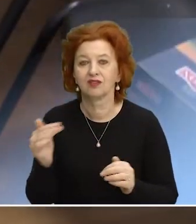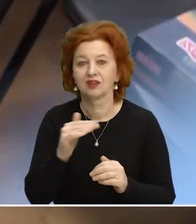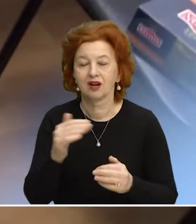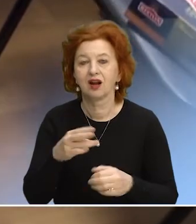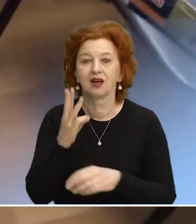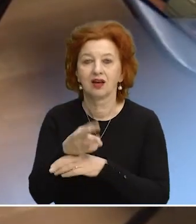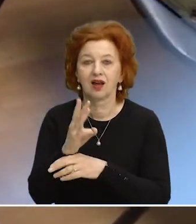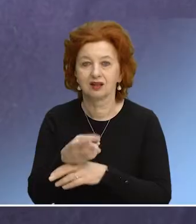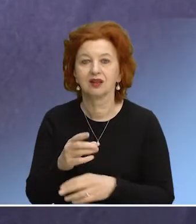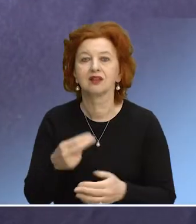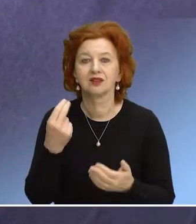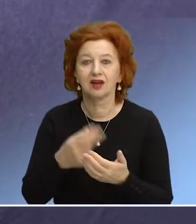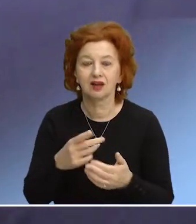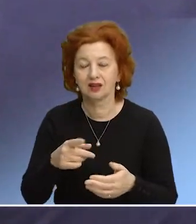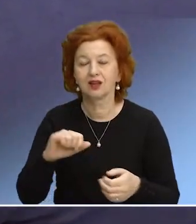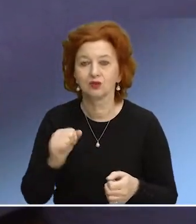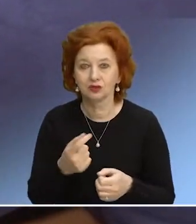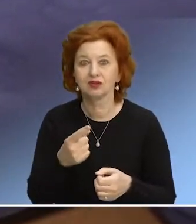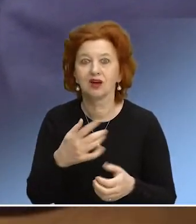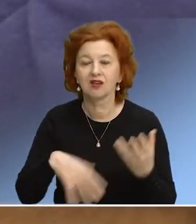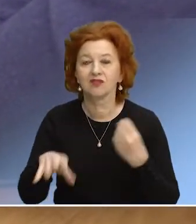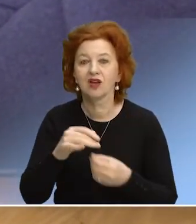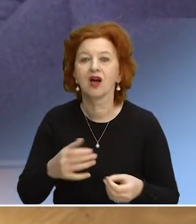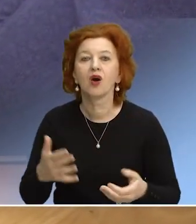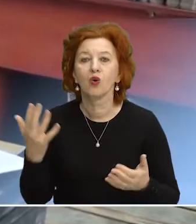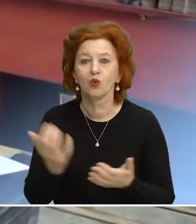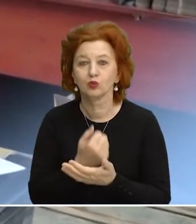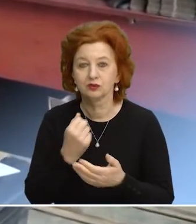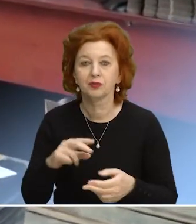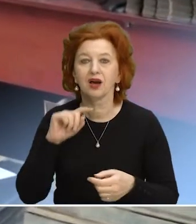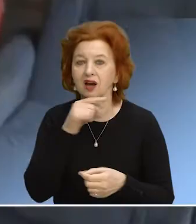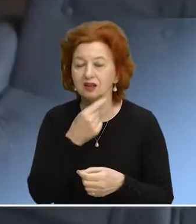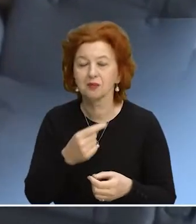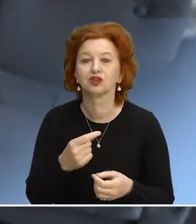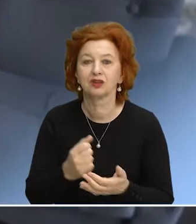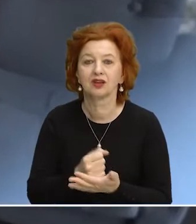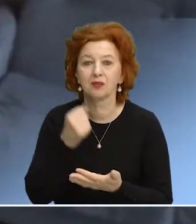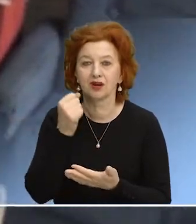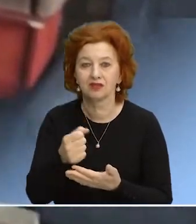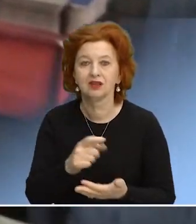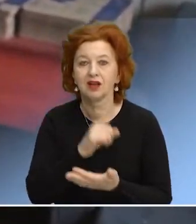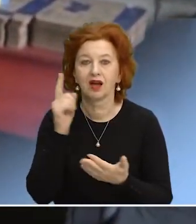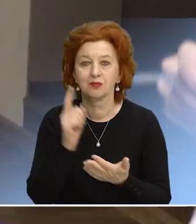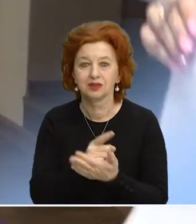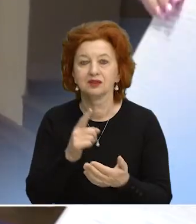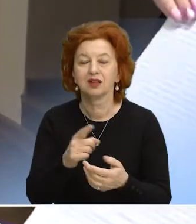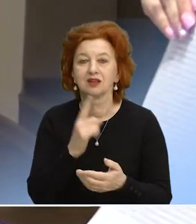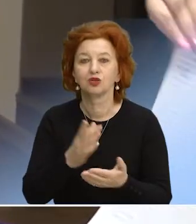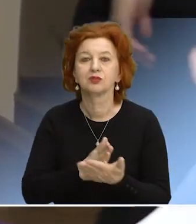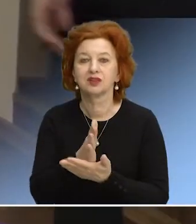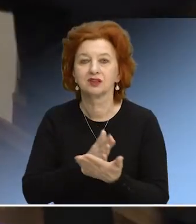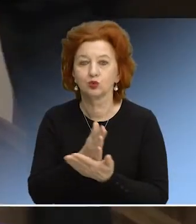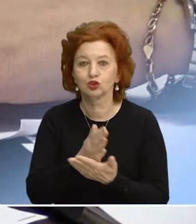и на федеральных каналах. Размер причиненного материального ущерба по всем преступлениям экономической направленности с обязательным